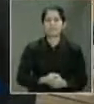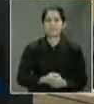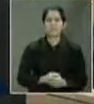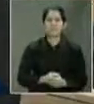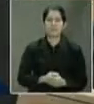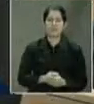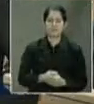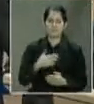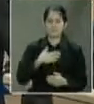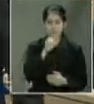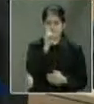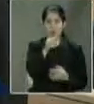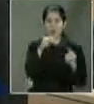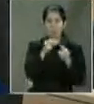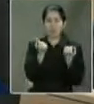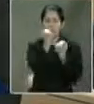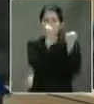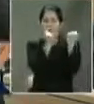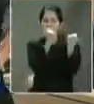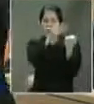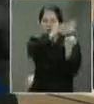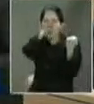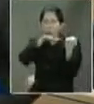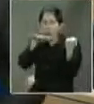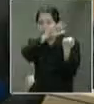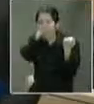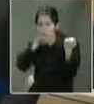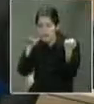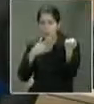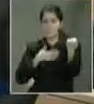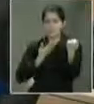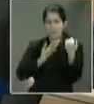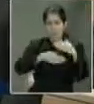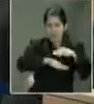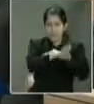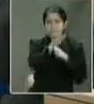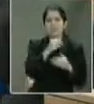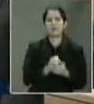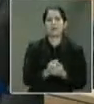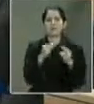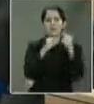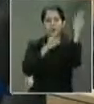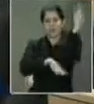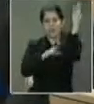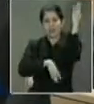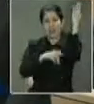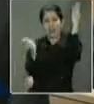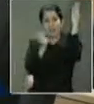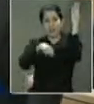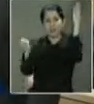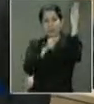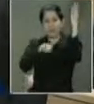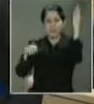ระบะมาเดี๋ยวพี่ไปพี่เองผมก็หนีมานี่สนามบินกระบี่ผมเข้าใจ